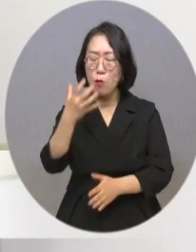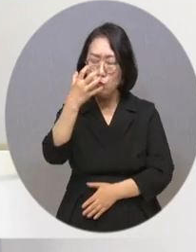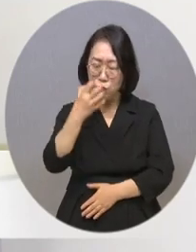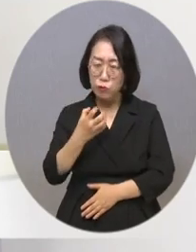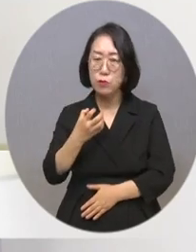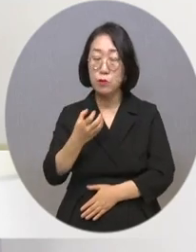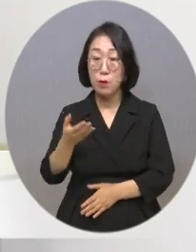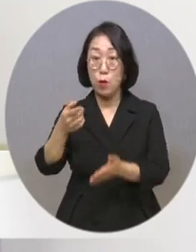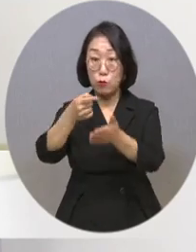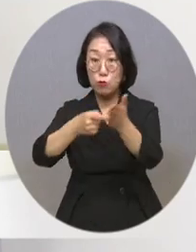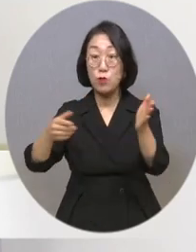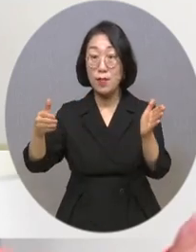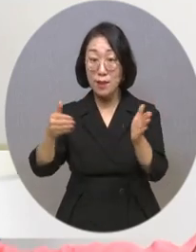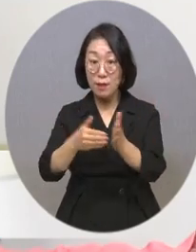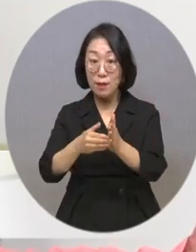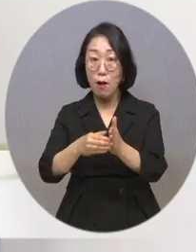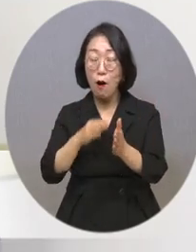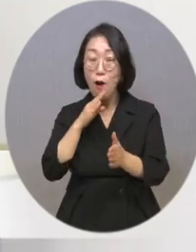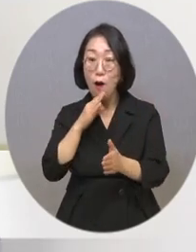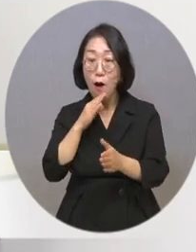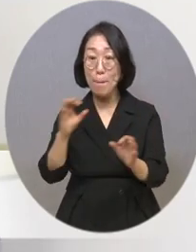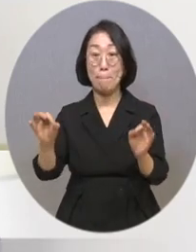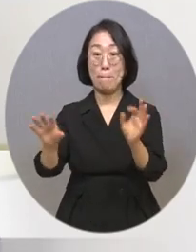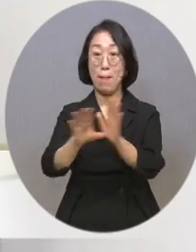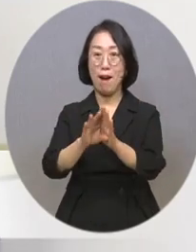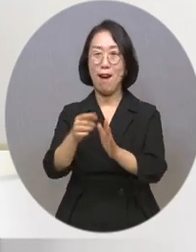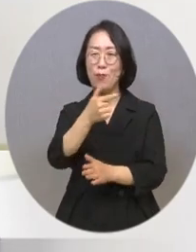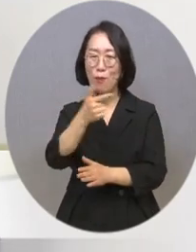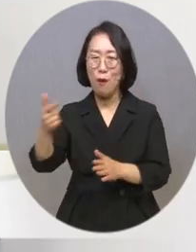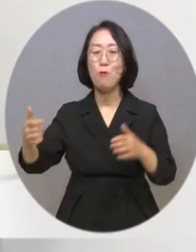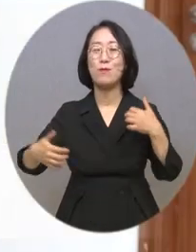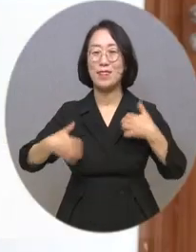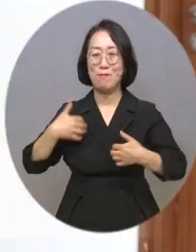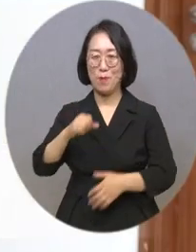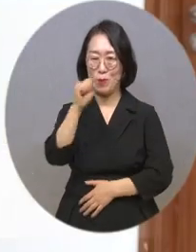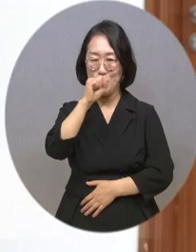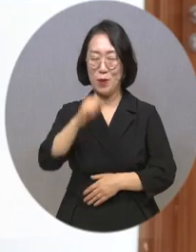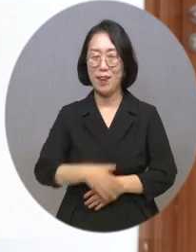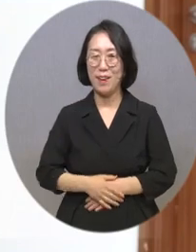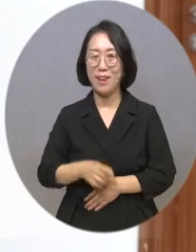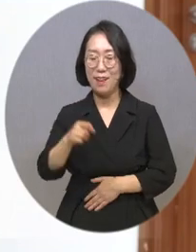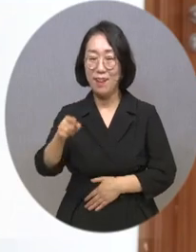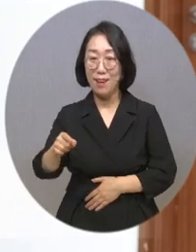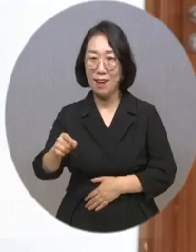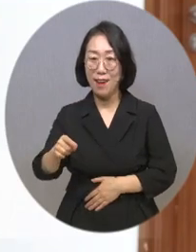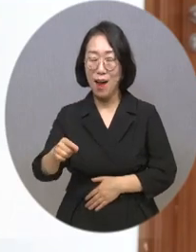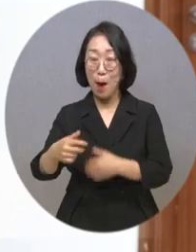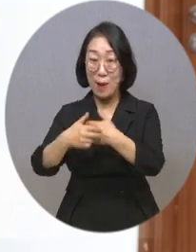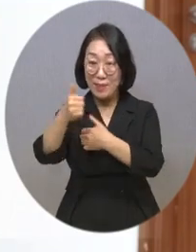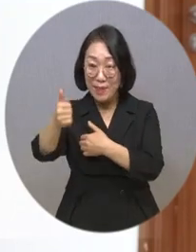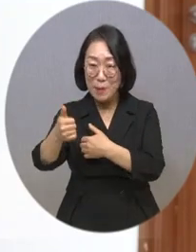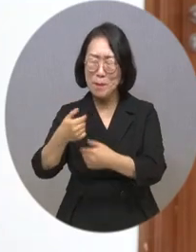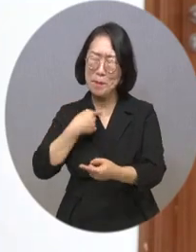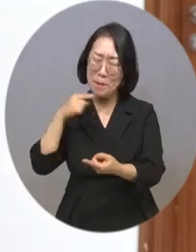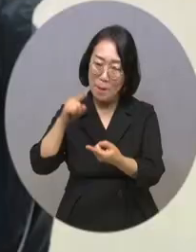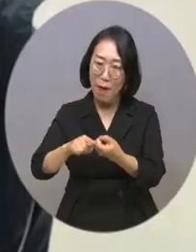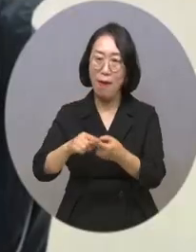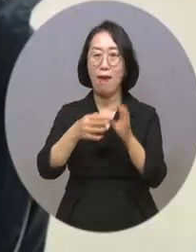하고 나니까 그것도 사라지고 너무 기뻐요 지금 좋아요. 이 박사님은 저는 계속